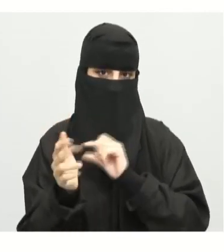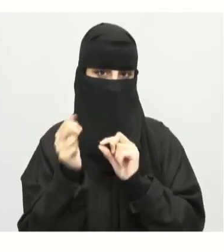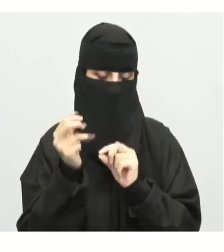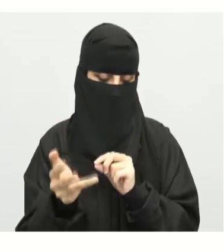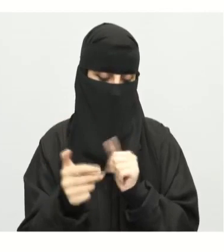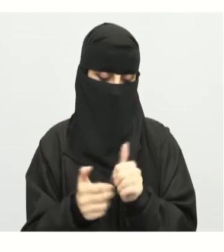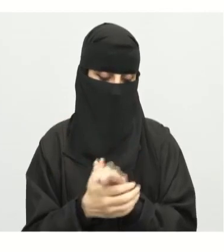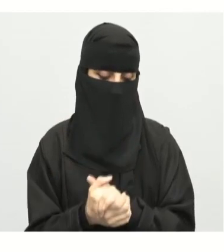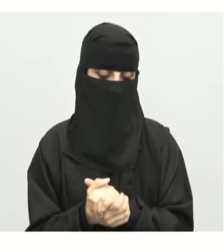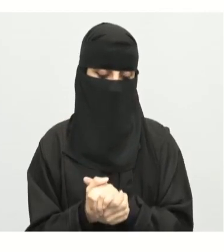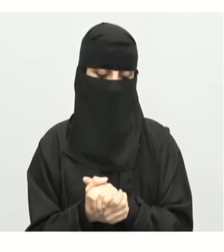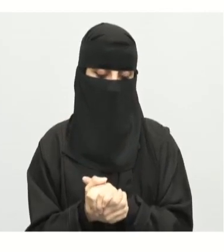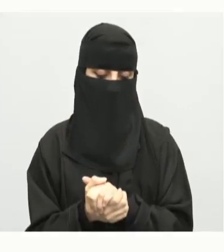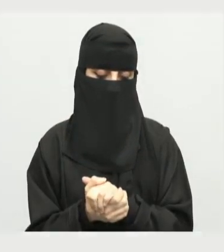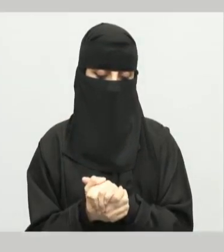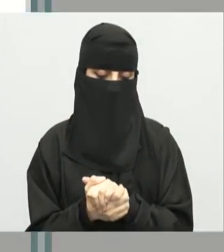دولي العالم